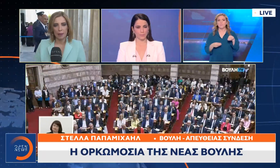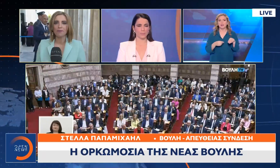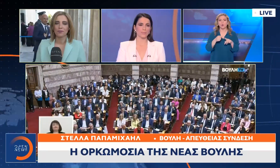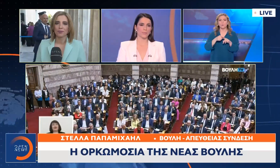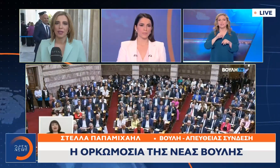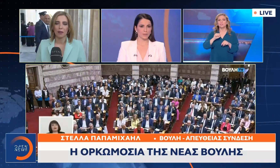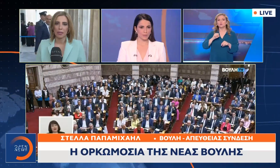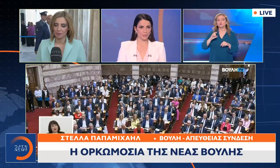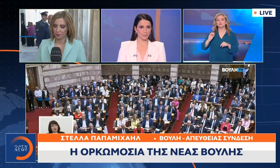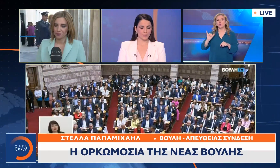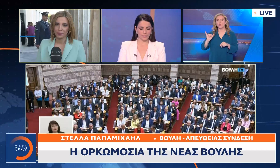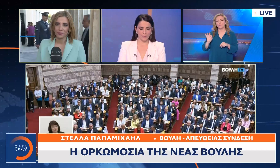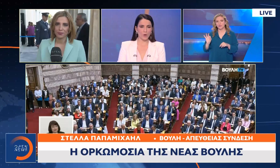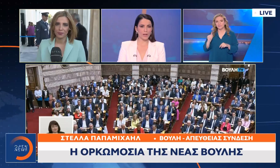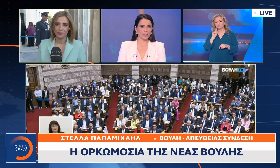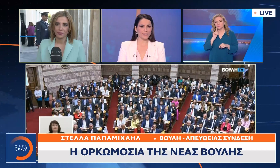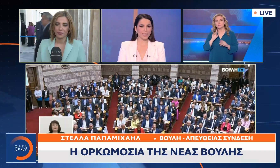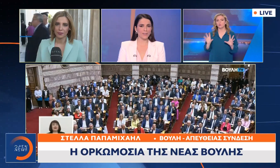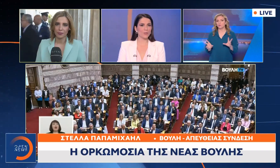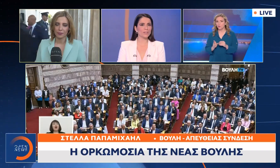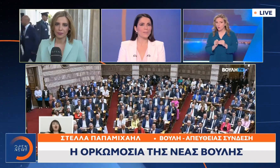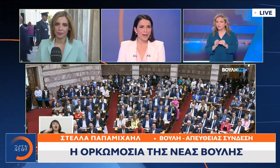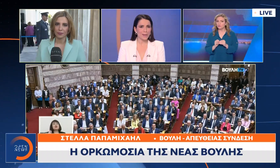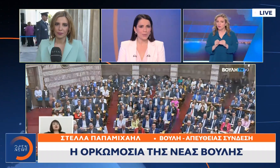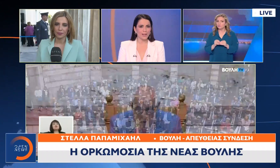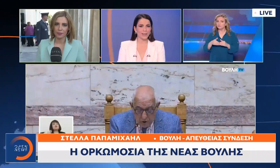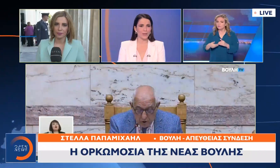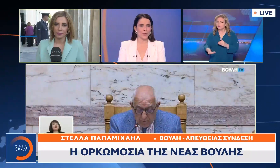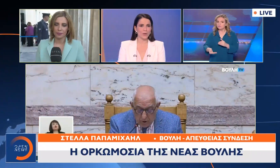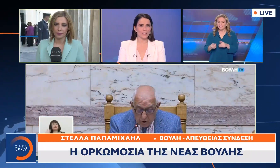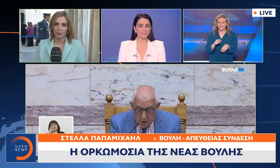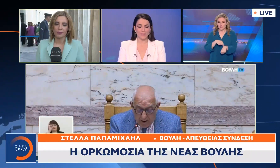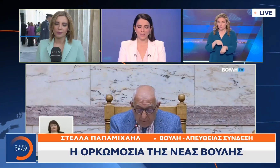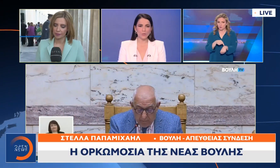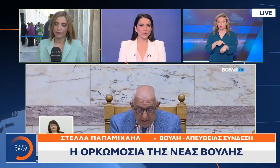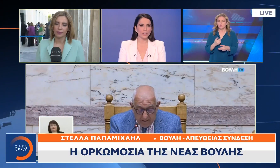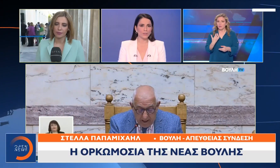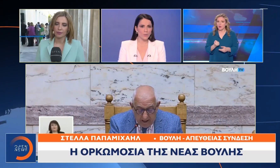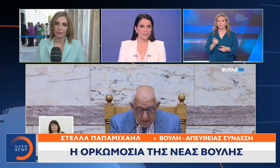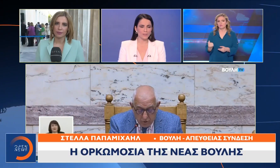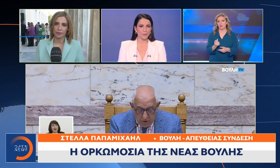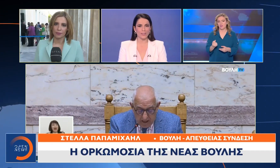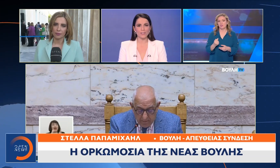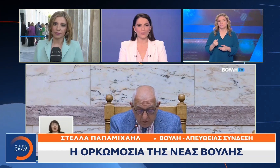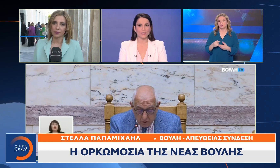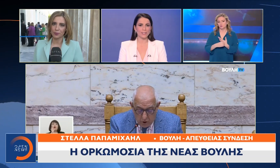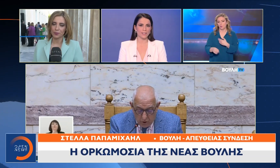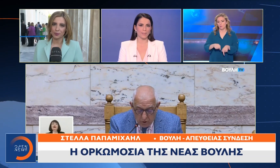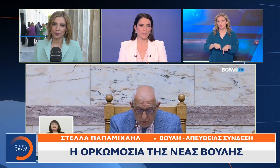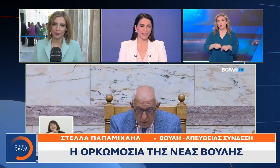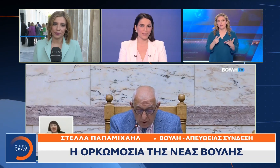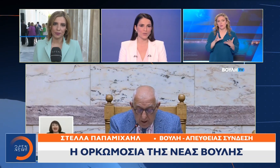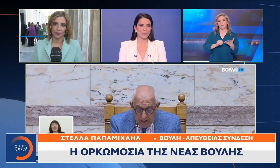Μερόπιτσούφη. Ναι, ναι, Ευλαμπία. Και όλα αυτά, Στέλλα, θα τα δούμε σε πάρα πολύ λίγη ώρα στο κεντρικό μας δελτίο ειδήσεων